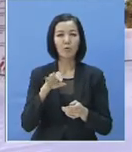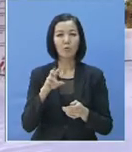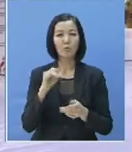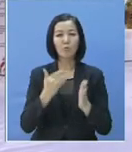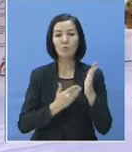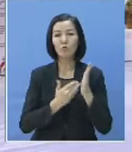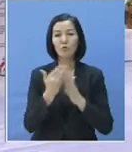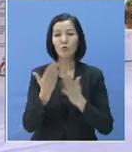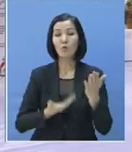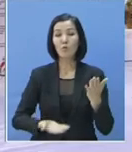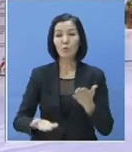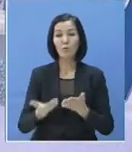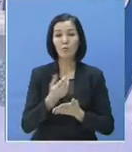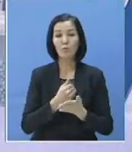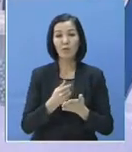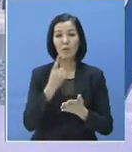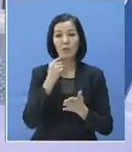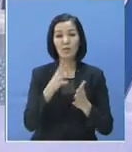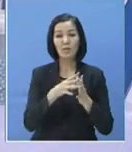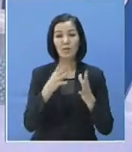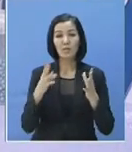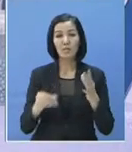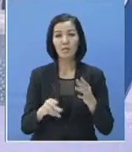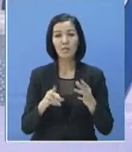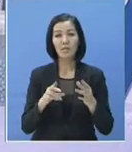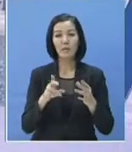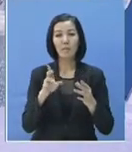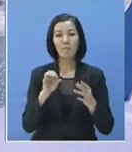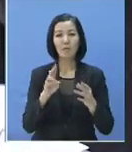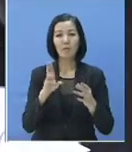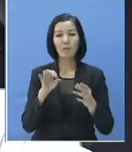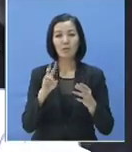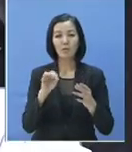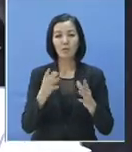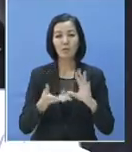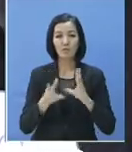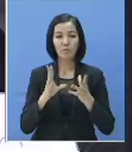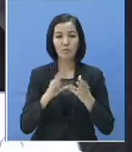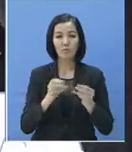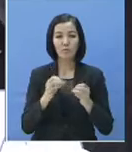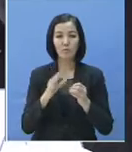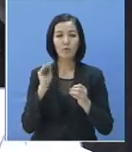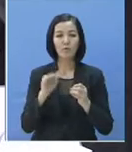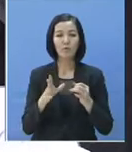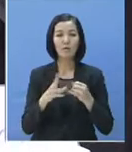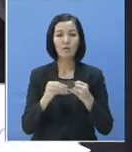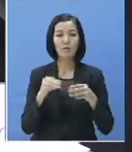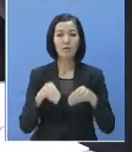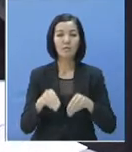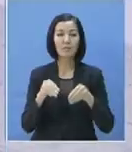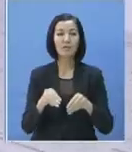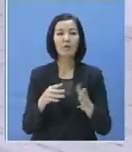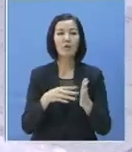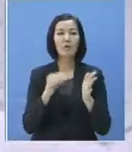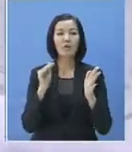жоғары өнімділік кепілі. Қызылшадан бас кеңесші Абулхайыр Бексұлтановтың тұжырымы. Аймақта 14 мың гектарға қызылша себілген.